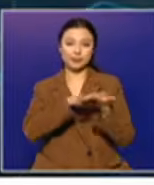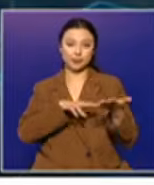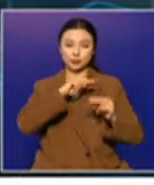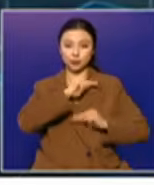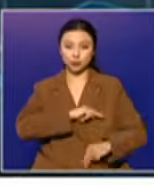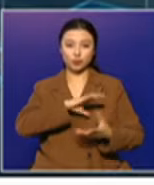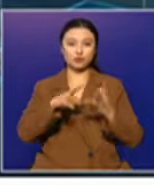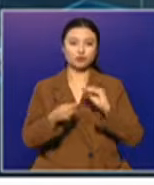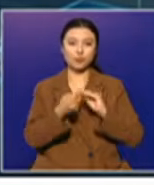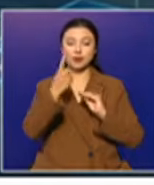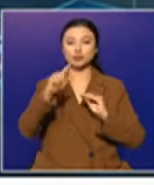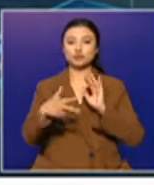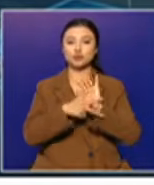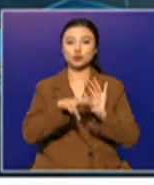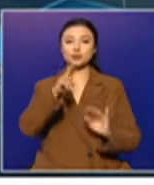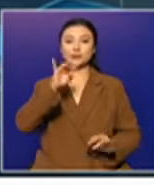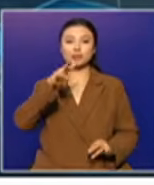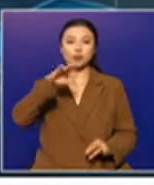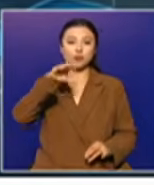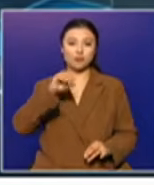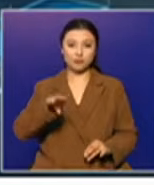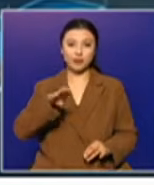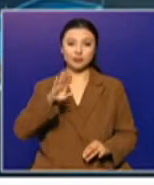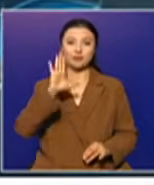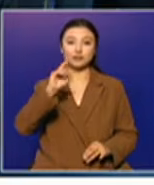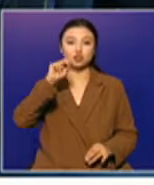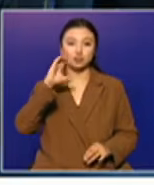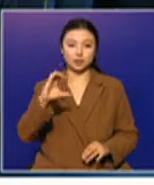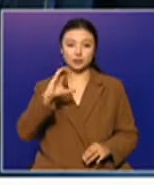шамамен 1,8 миллиард киловатт сағат электр энергиясын өндіреді.